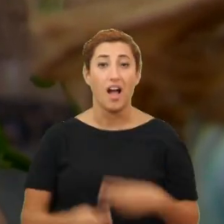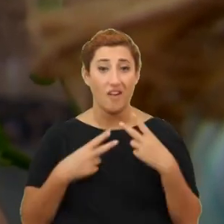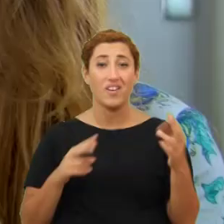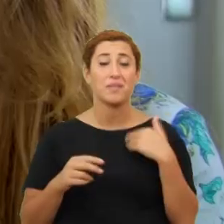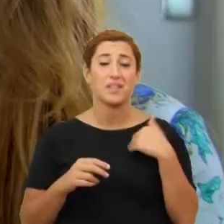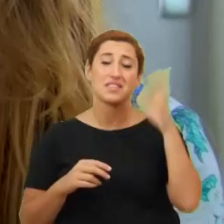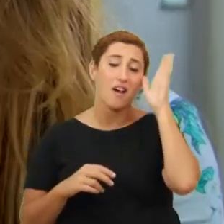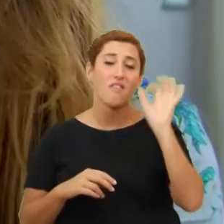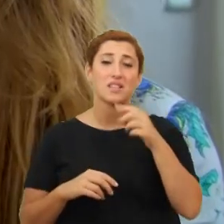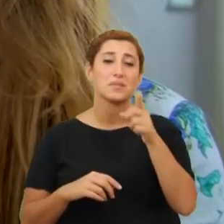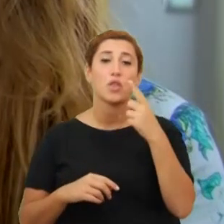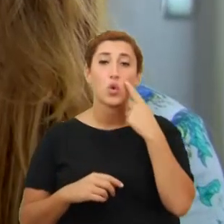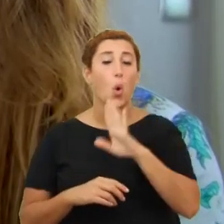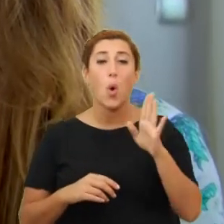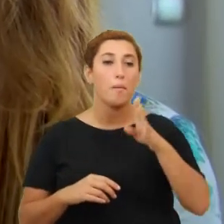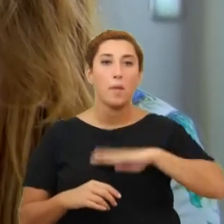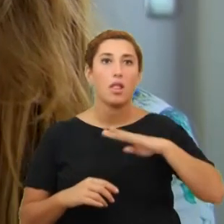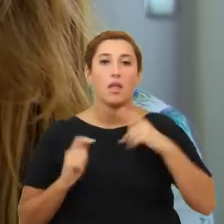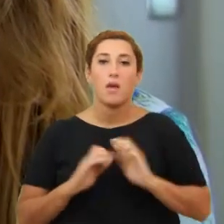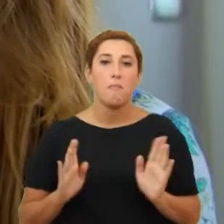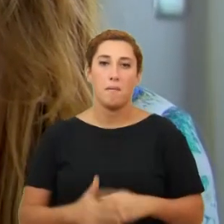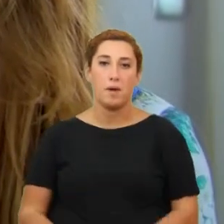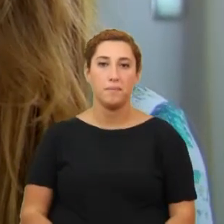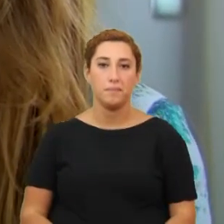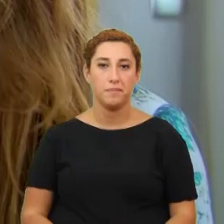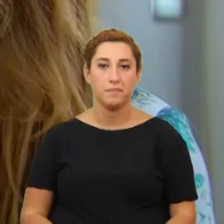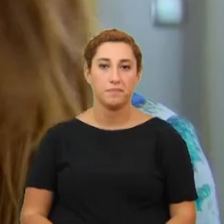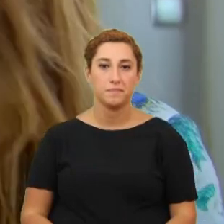Affet beni saf altınım, seni görmemeye dayanamam ben.